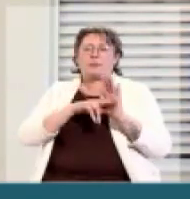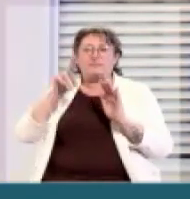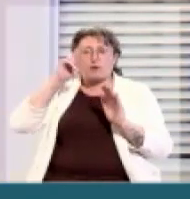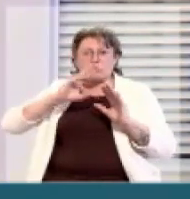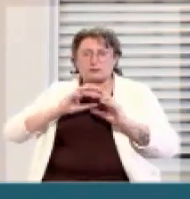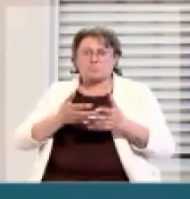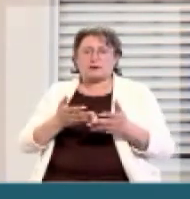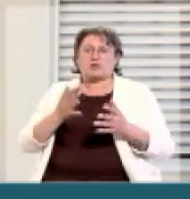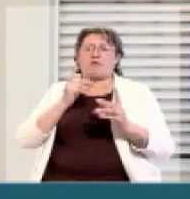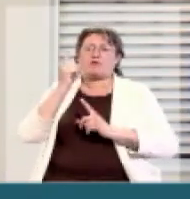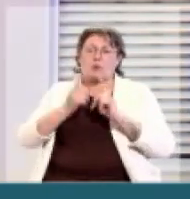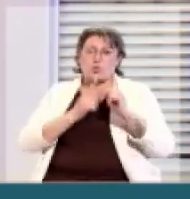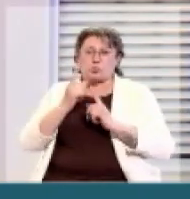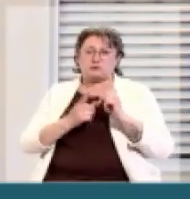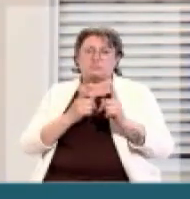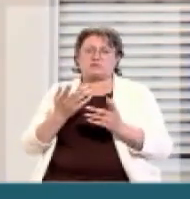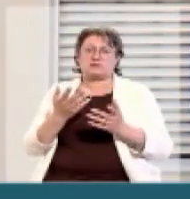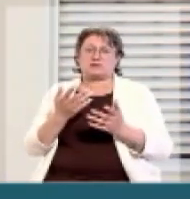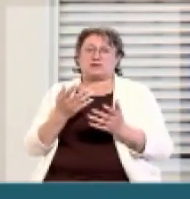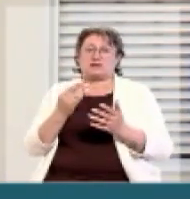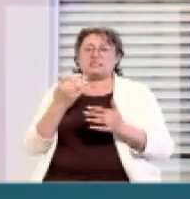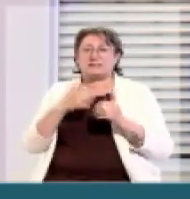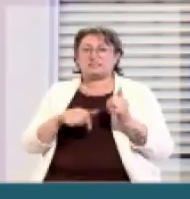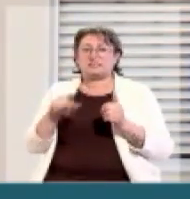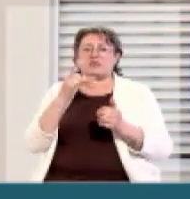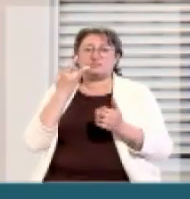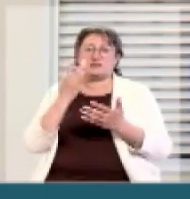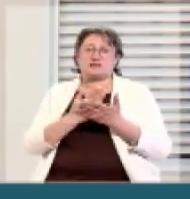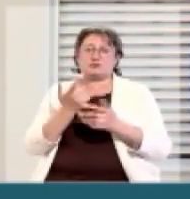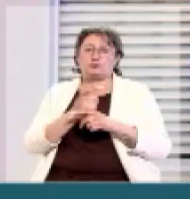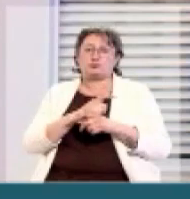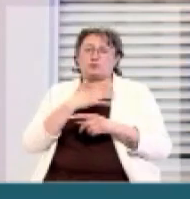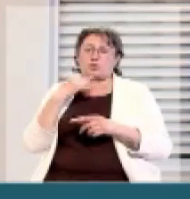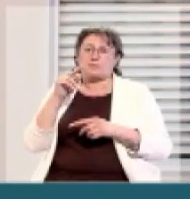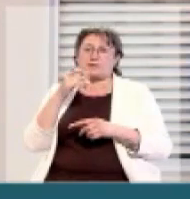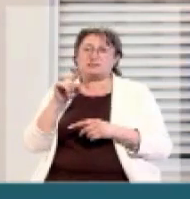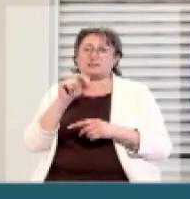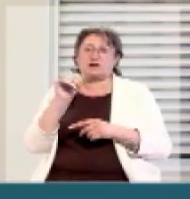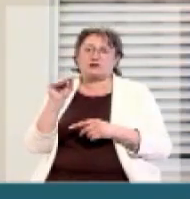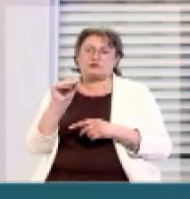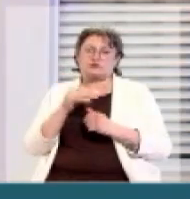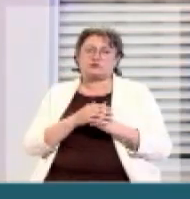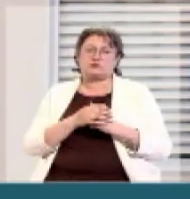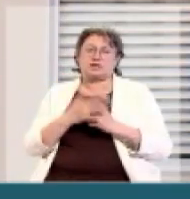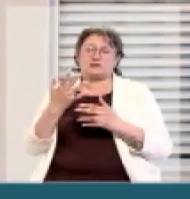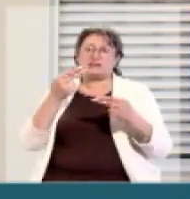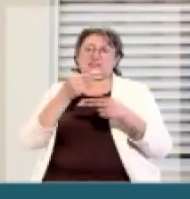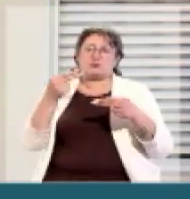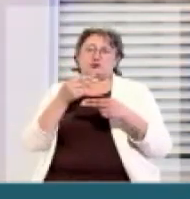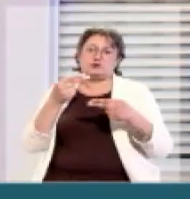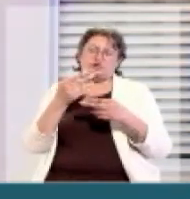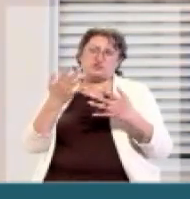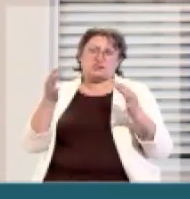мир, мир космоса. Ну и, конечно, среди них, как всегда, встречается очень много пейзажей и каких-то таких